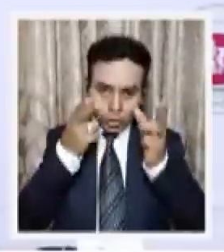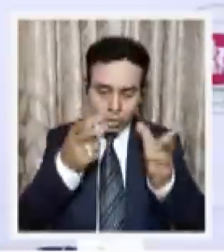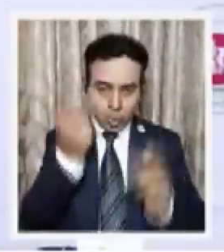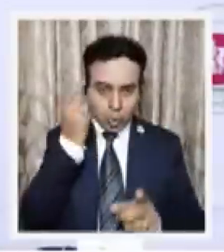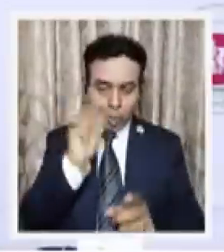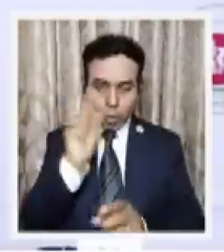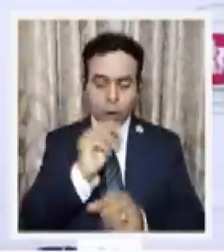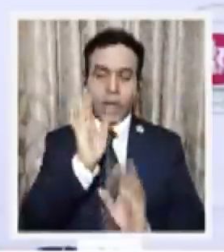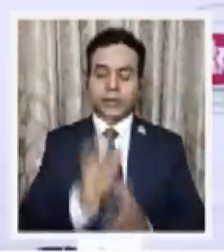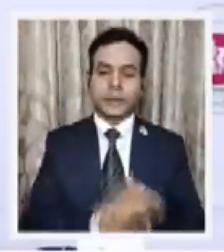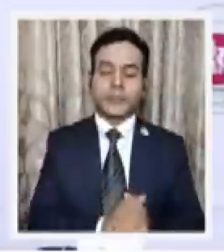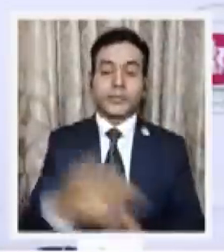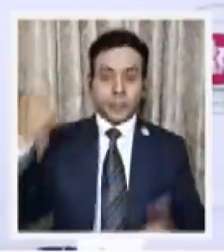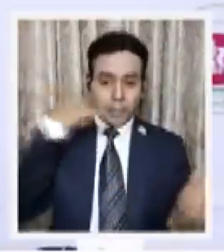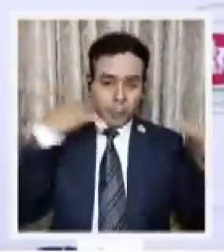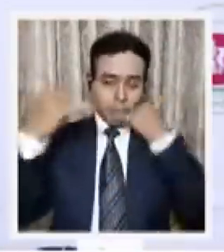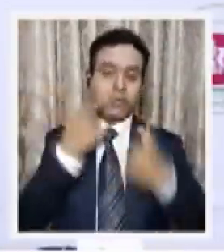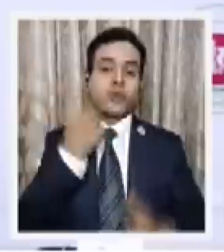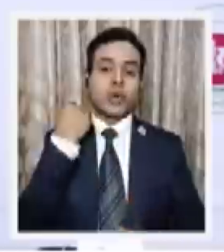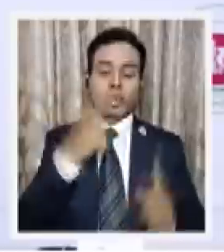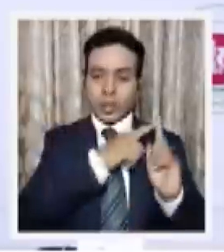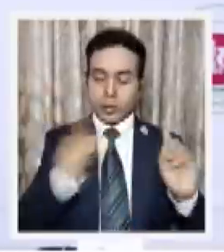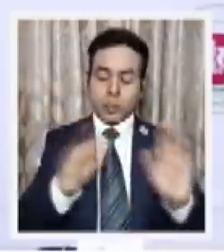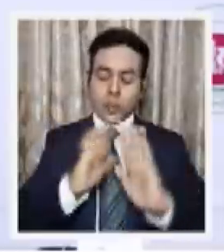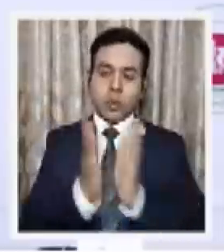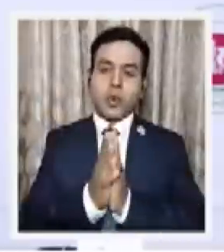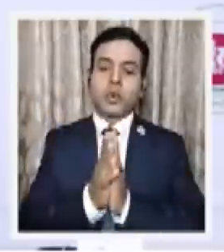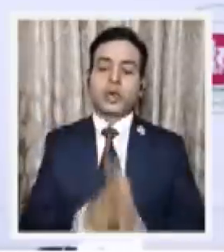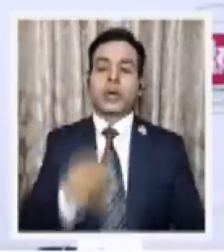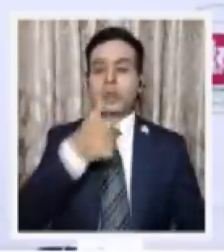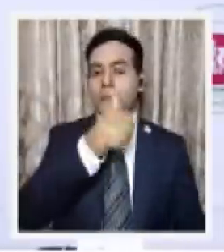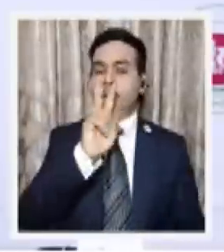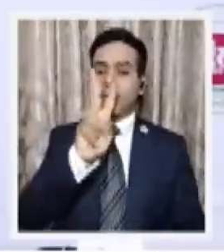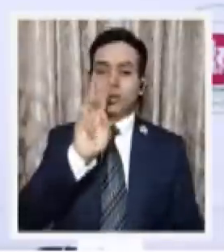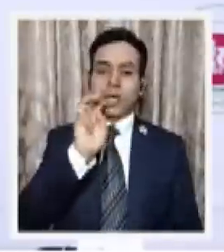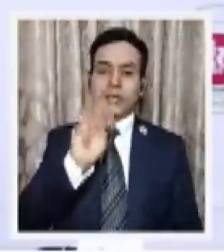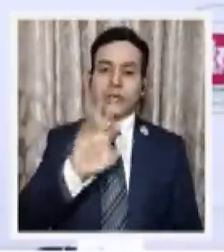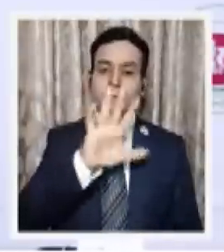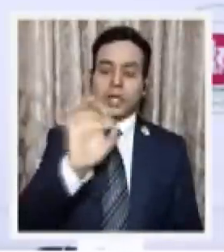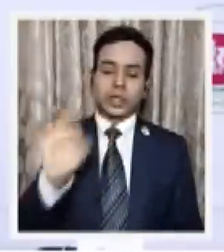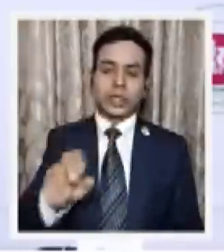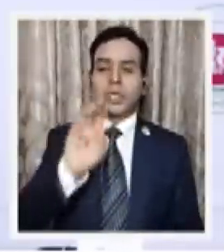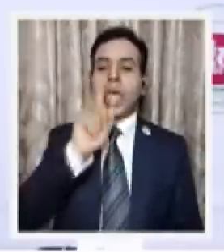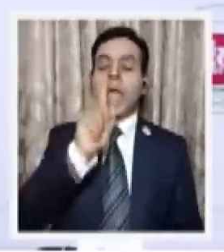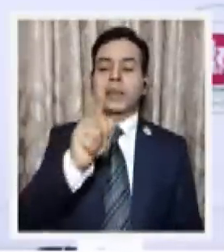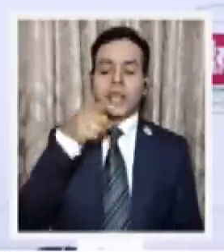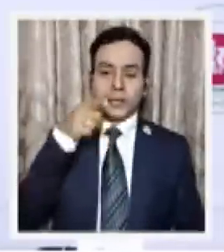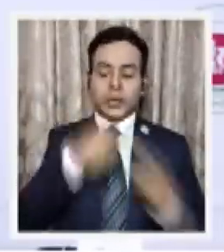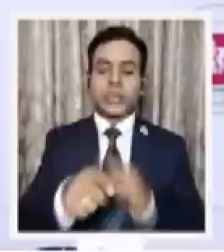হটলাইন ফোনের তথ্য, 24 ঘন্টায় মোট ফোন কলের সংখ্যা 62,501টি, এর মধ্যে স্বাস্থ্য